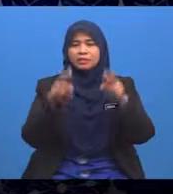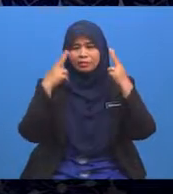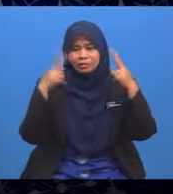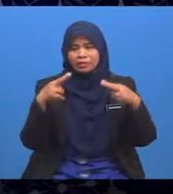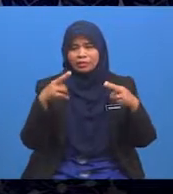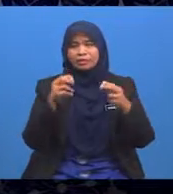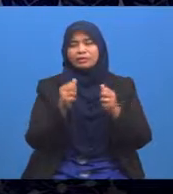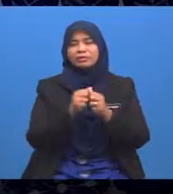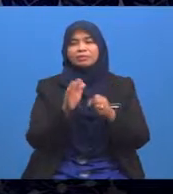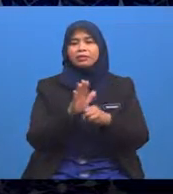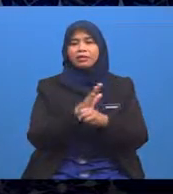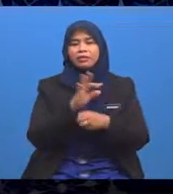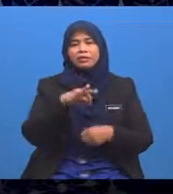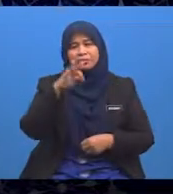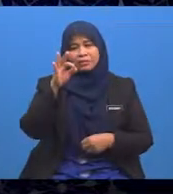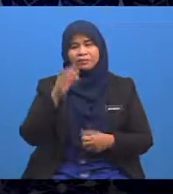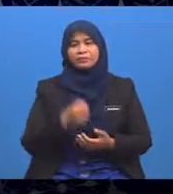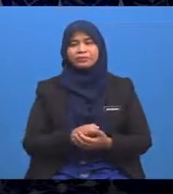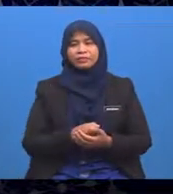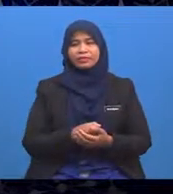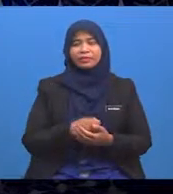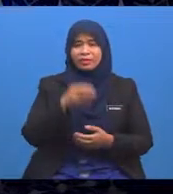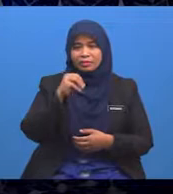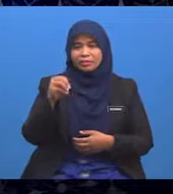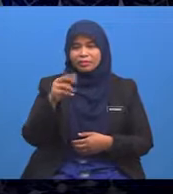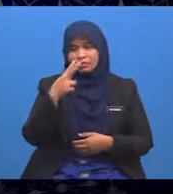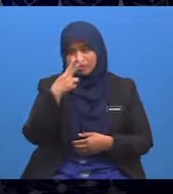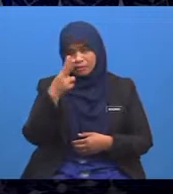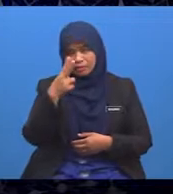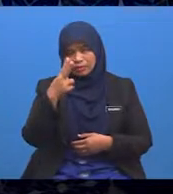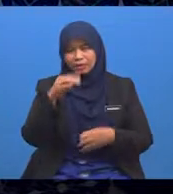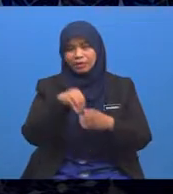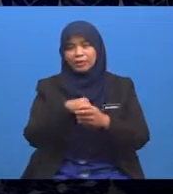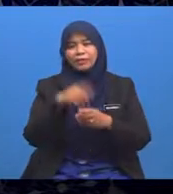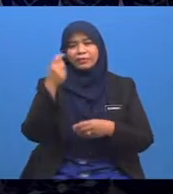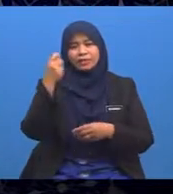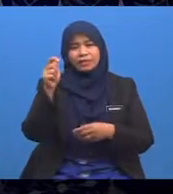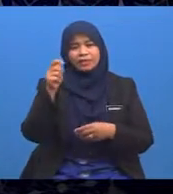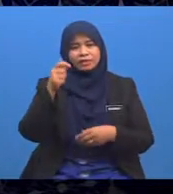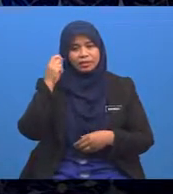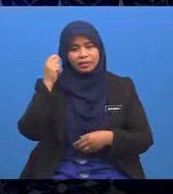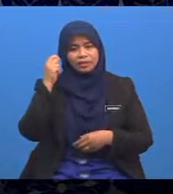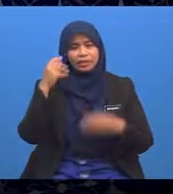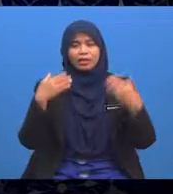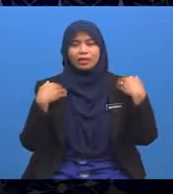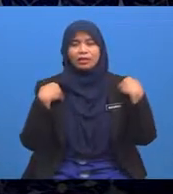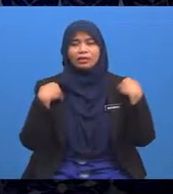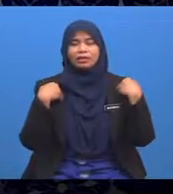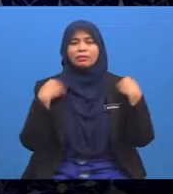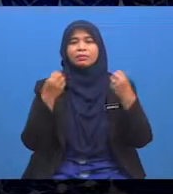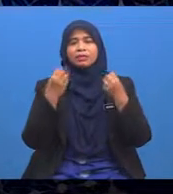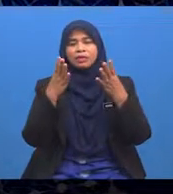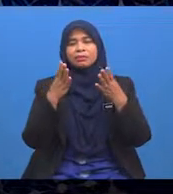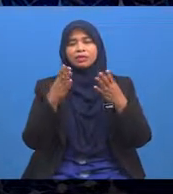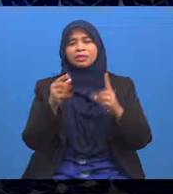penuh semangat. Murid-murid, perasankah dalam teks yang kita baca tadi terdapat